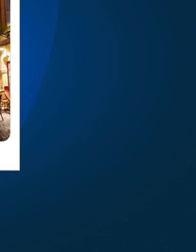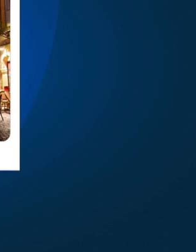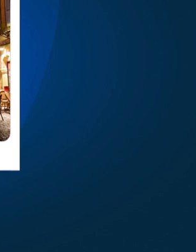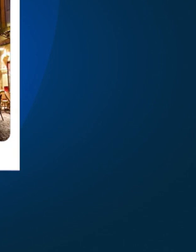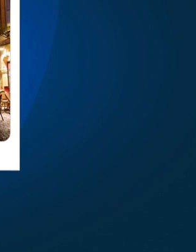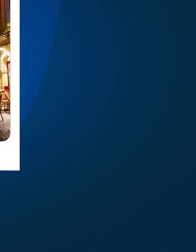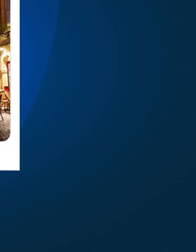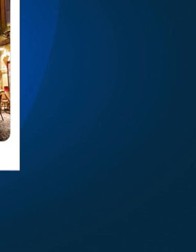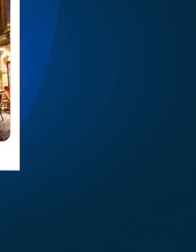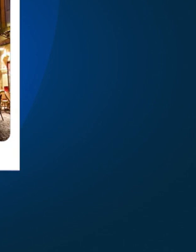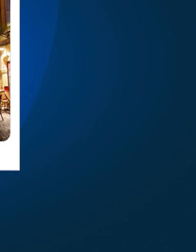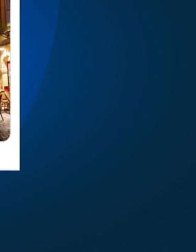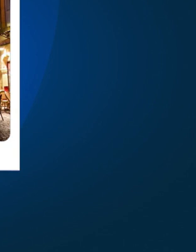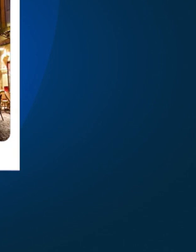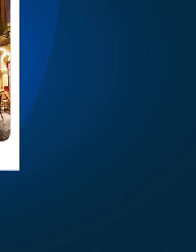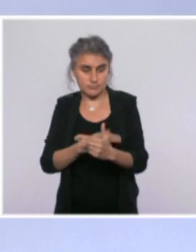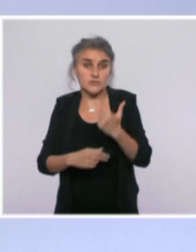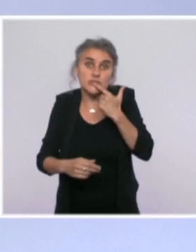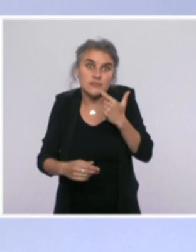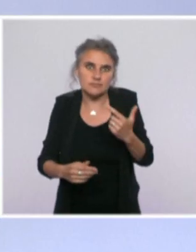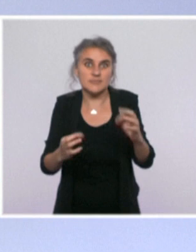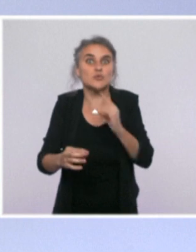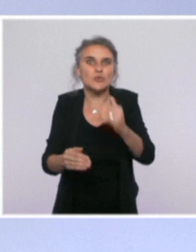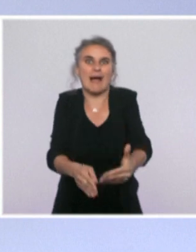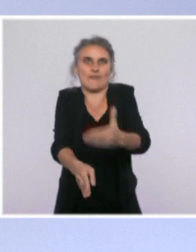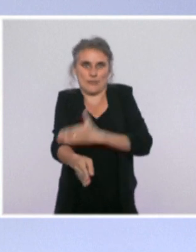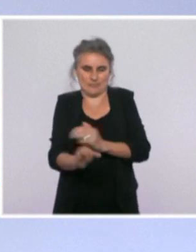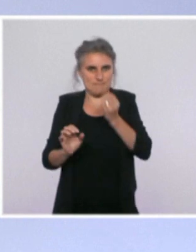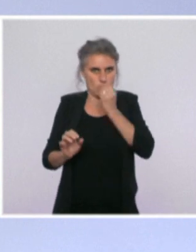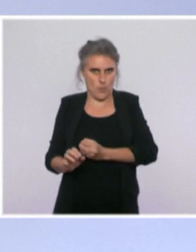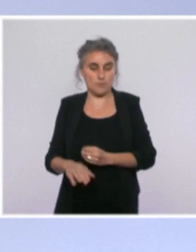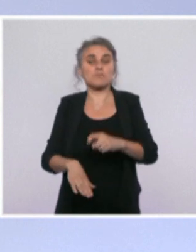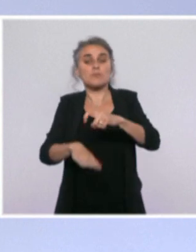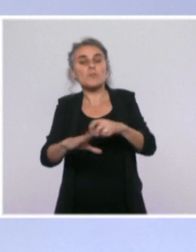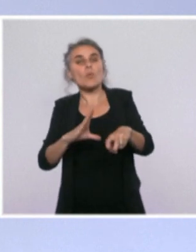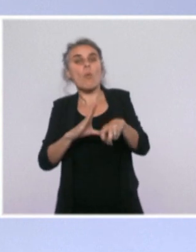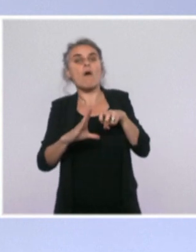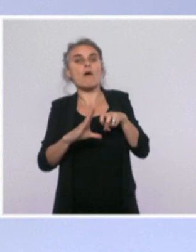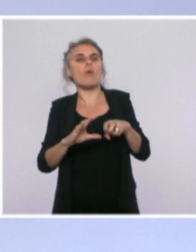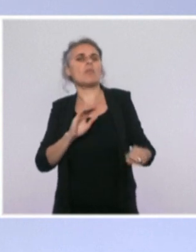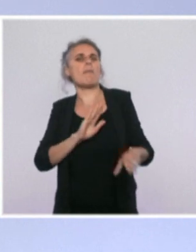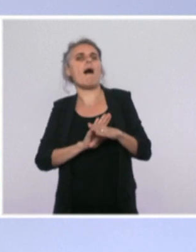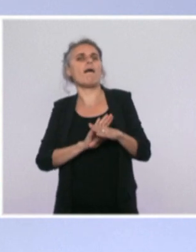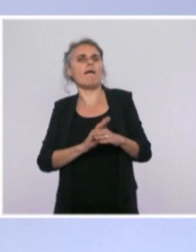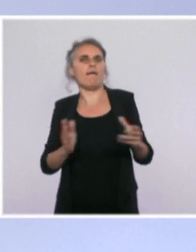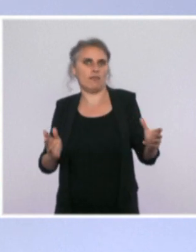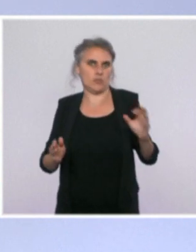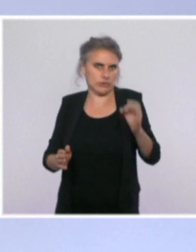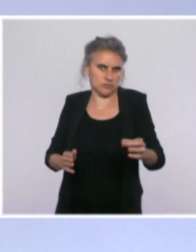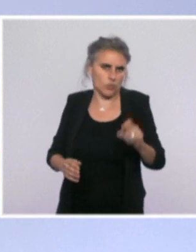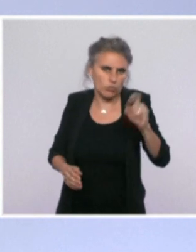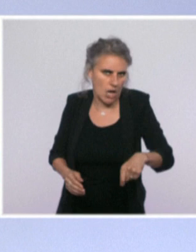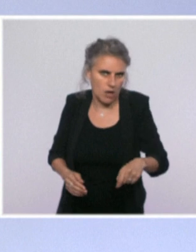Кастекс. Комендантский час с небольшими изменениями действовал на территории страны 7,5 месяцев. Введение комендантского часа